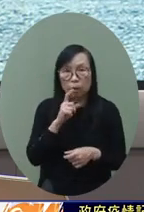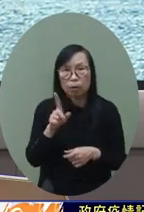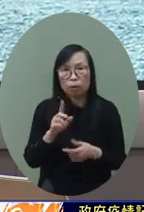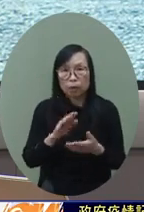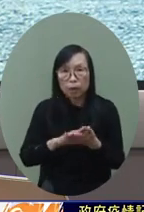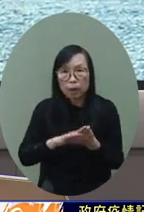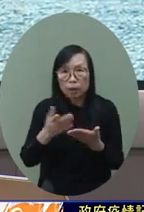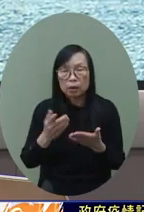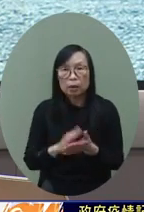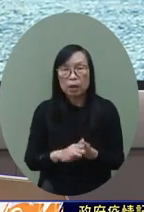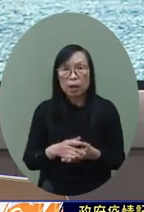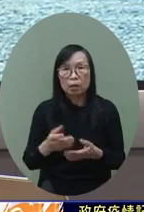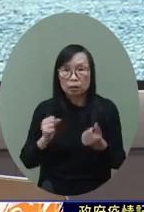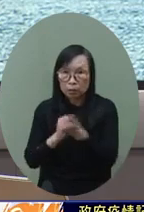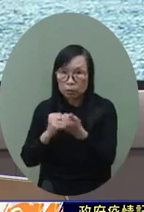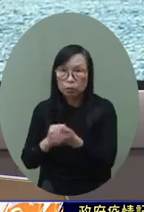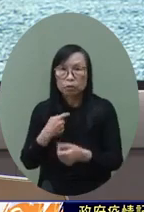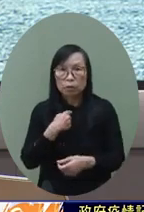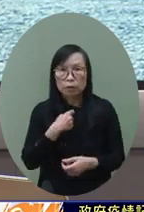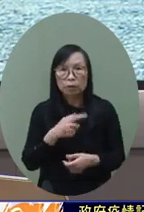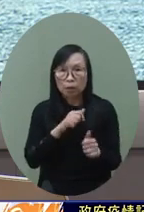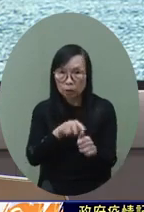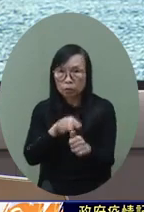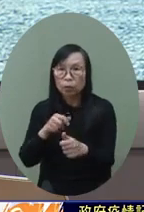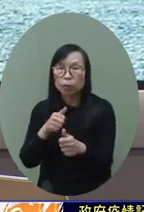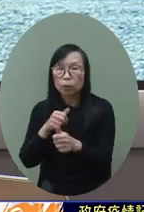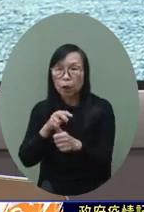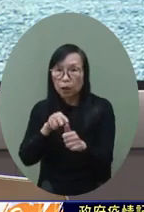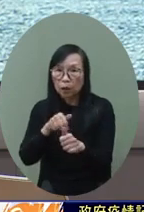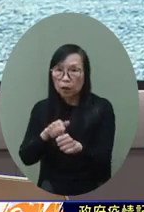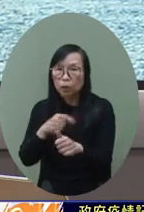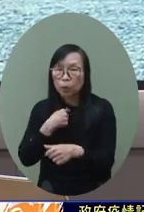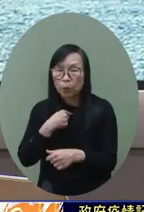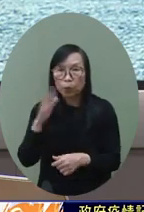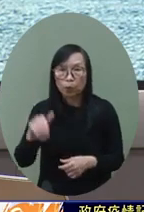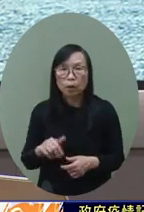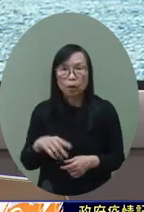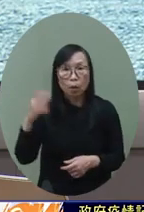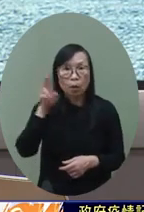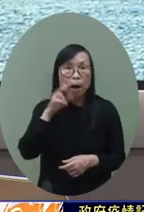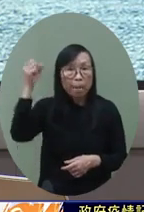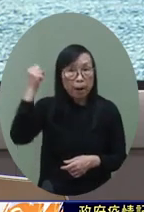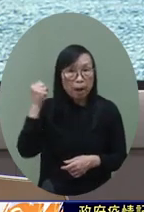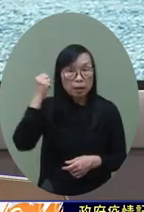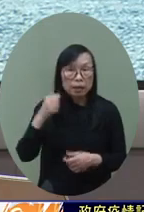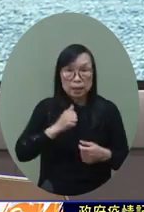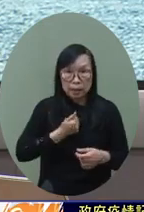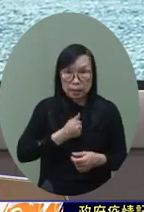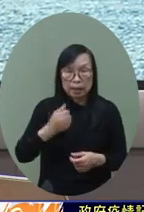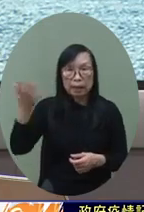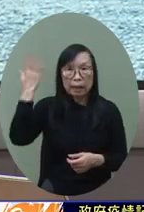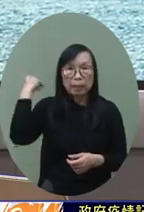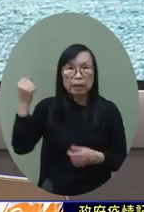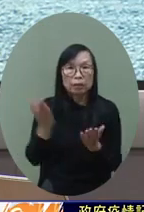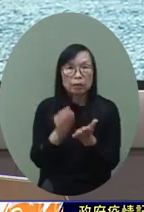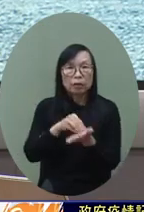要即支援啊，同埋係跟進嘅。嗰、那個巴士司機即琴日確診嗰位個案，就